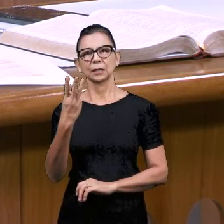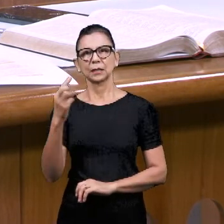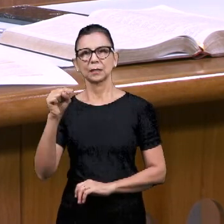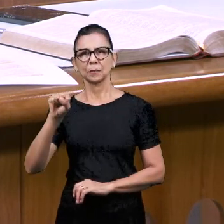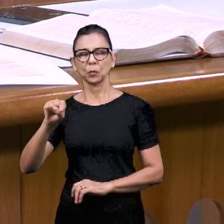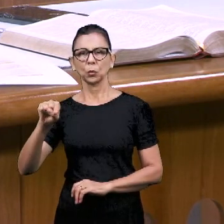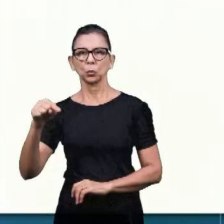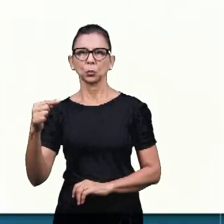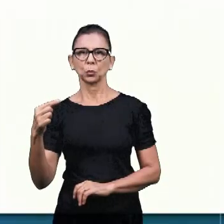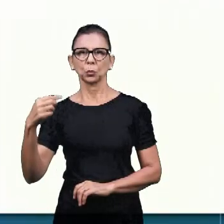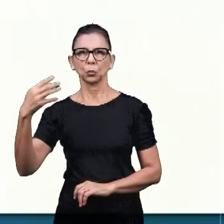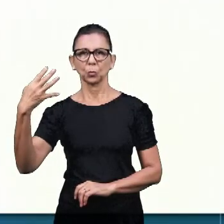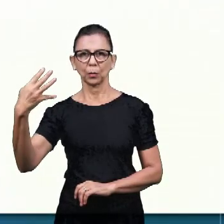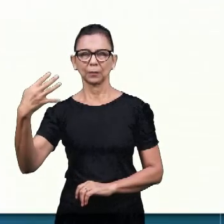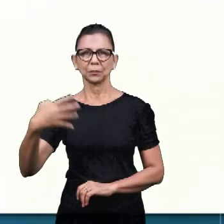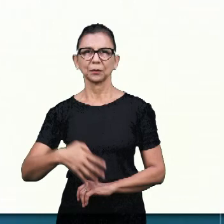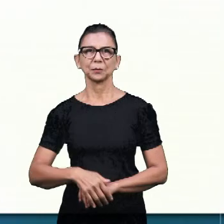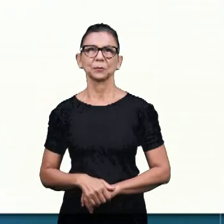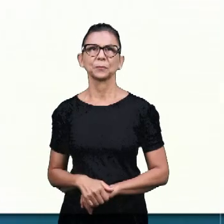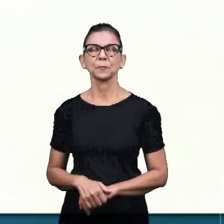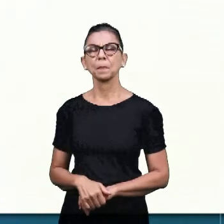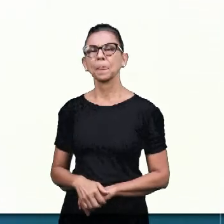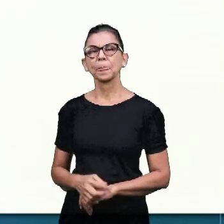3.4. Elle dit,